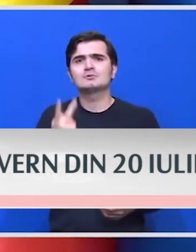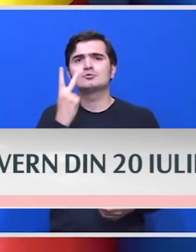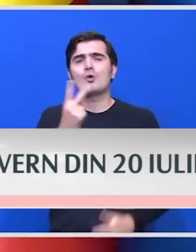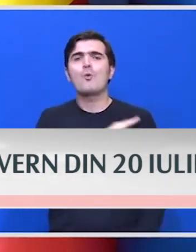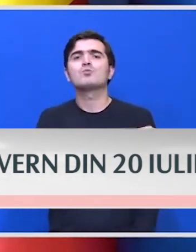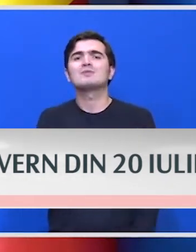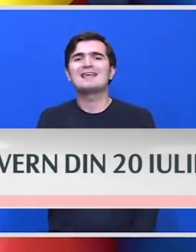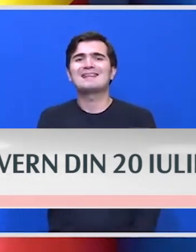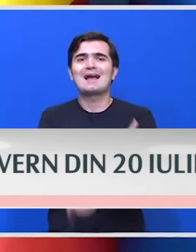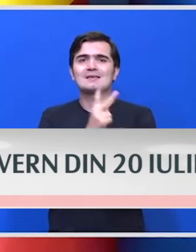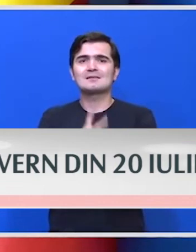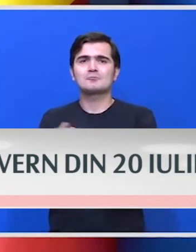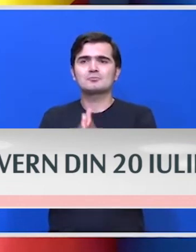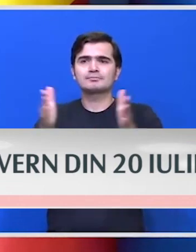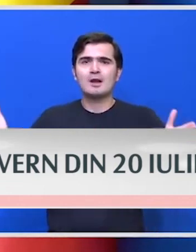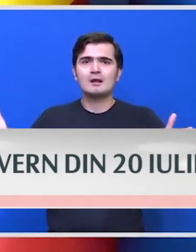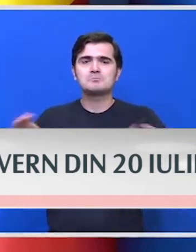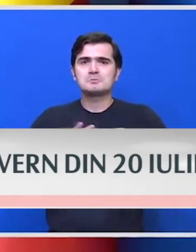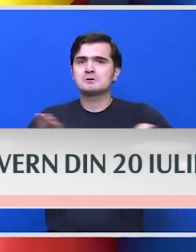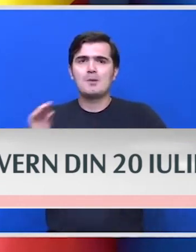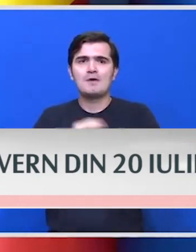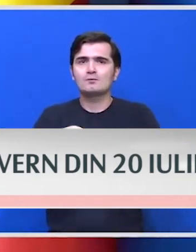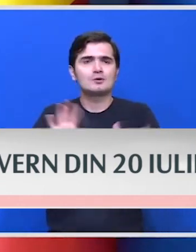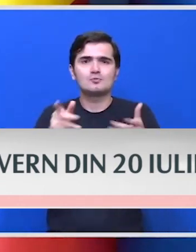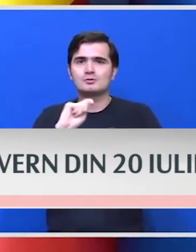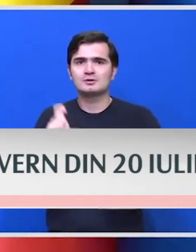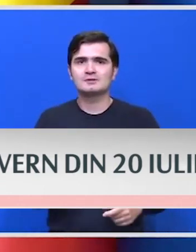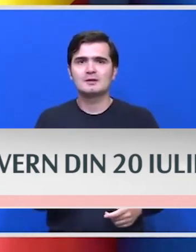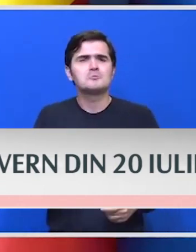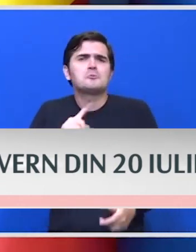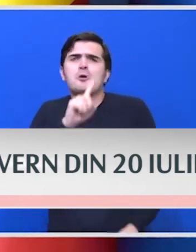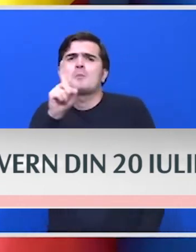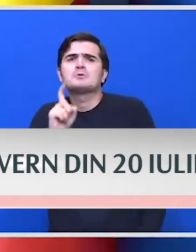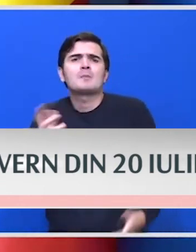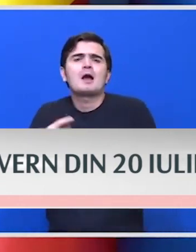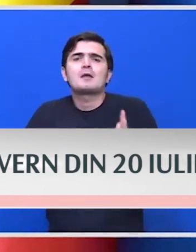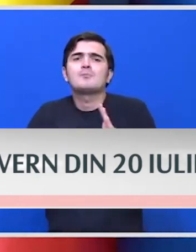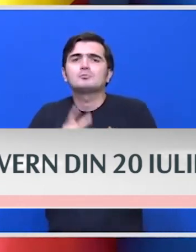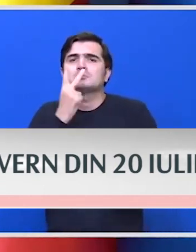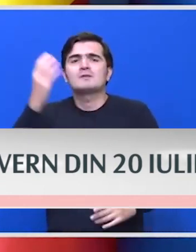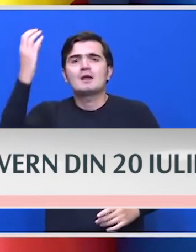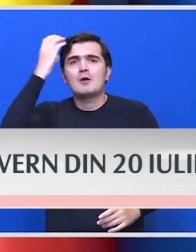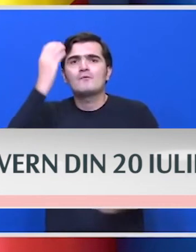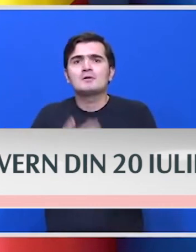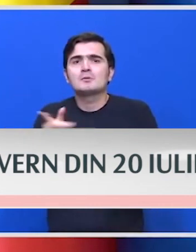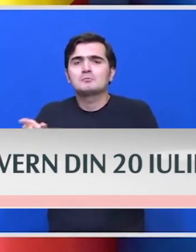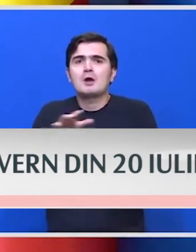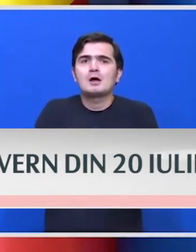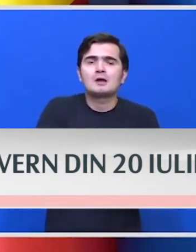ale statului care funcționează separat în orice țară democratică din această. Eu întrebam doar punctul de vedere al guvernului care a atacat în